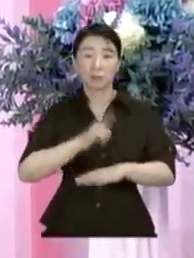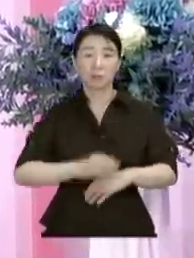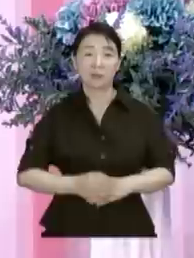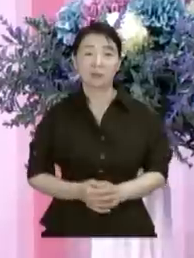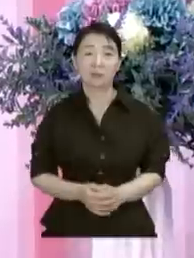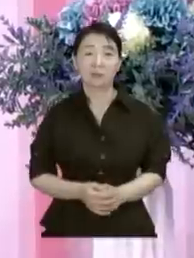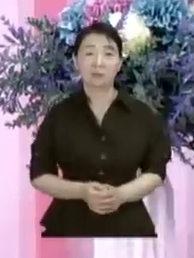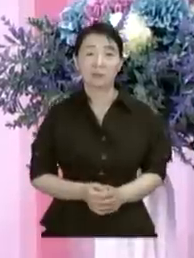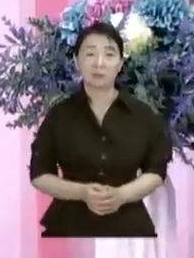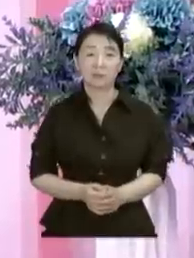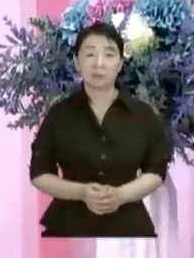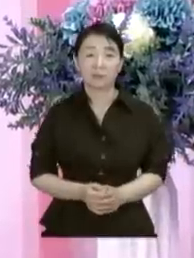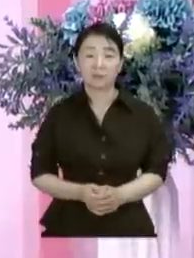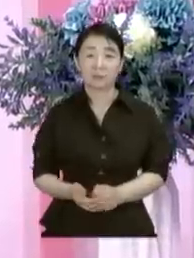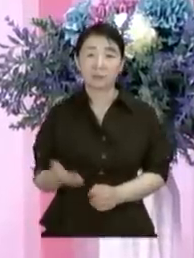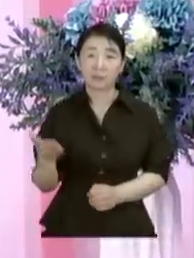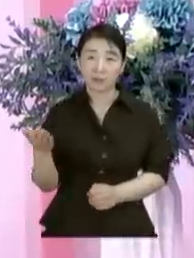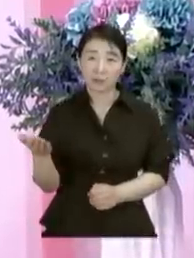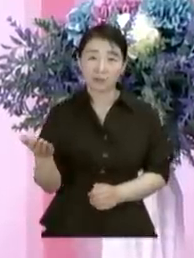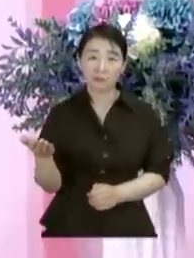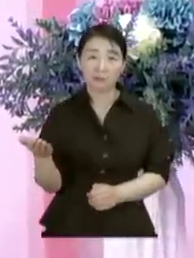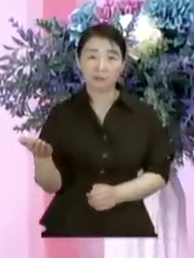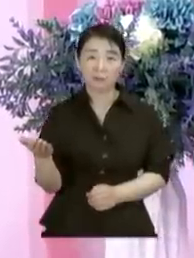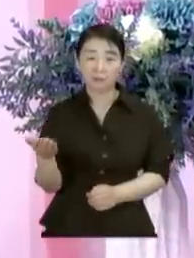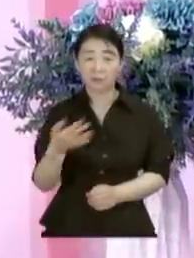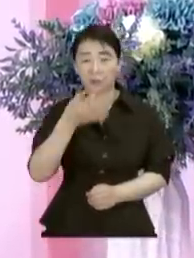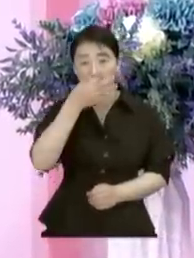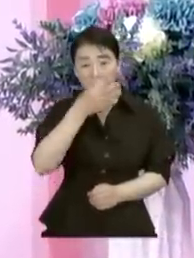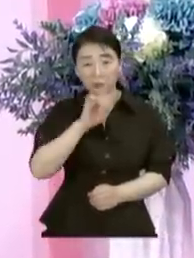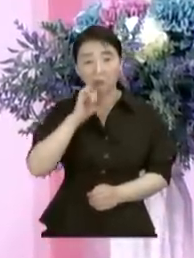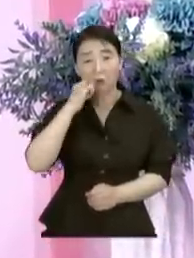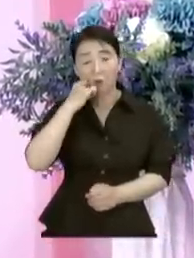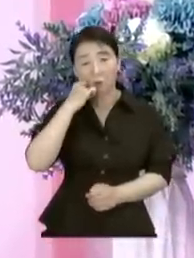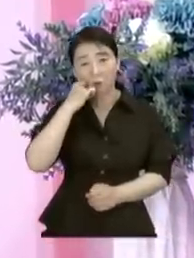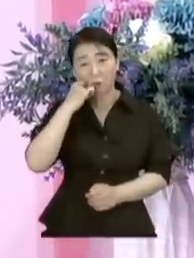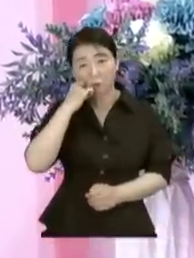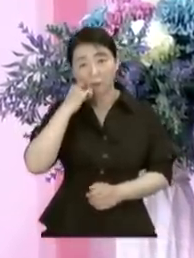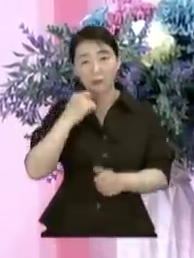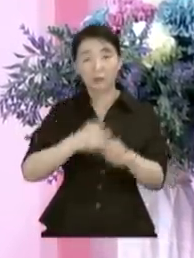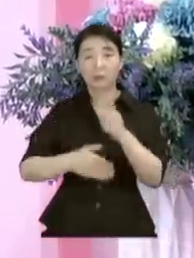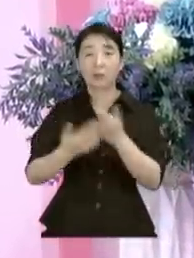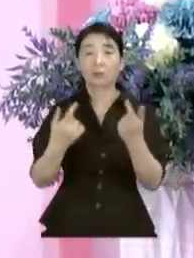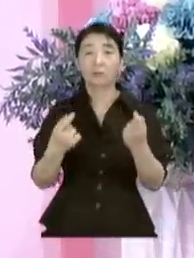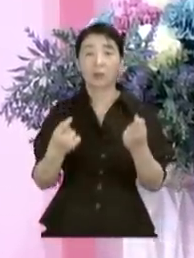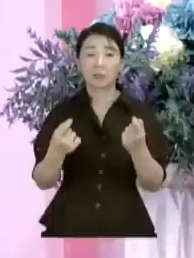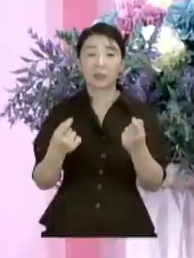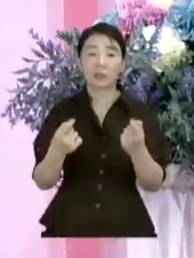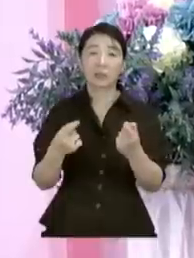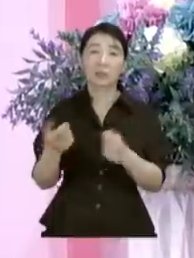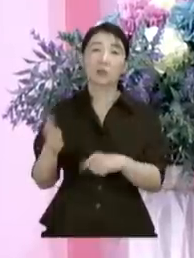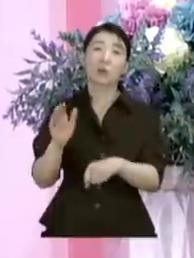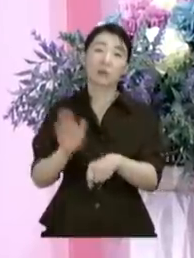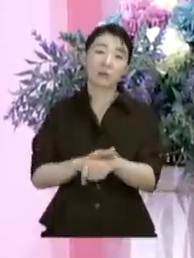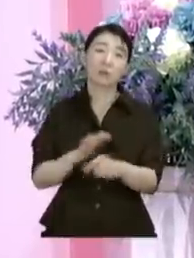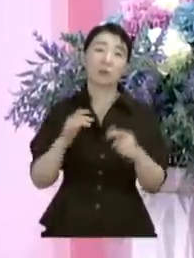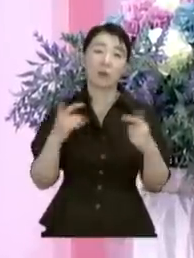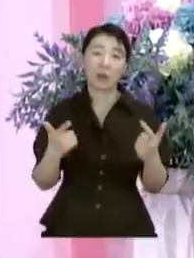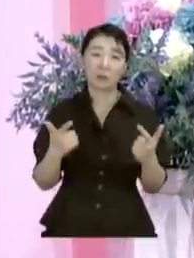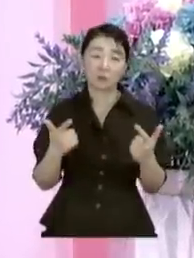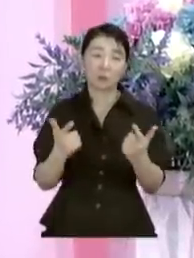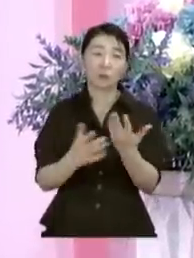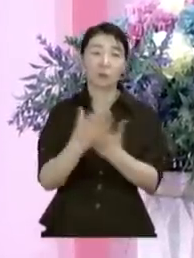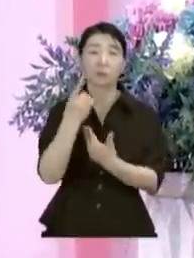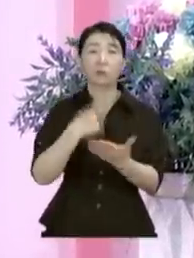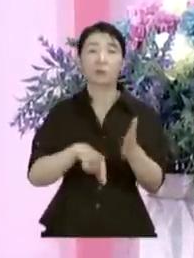고맙다. 예. 당신은 힘들고 어려운 상황이지만 예. 그것이 당신 잘못이 아니고